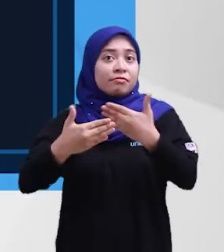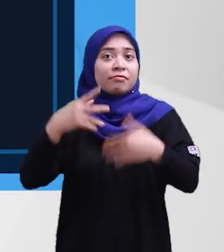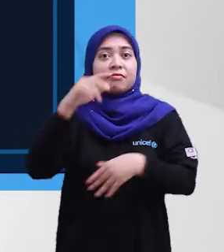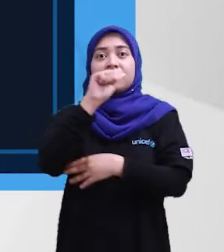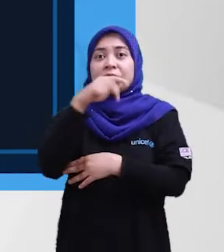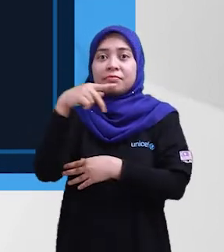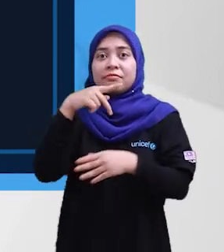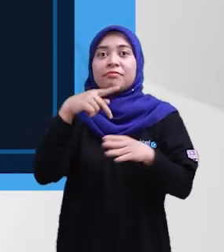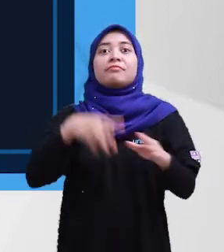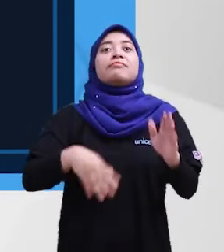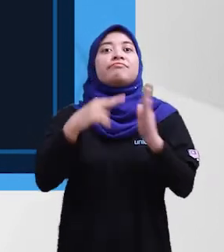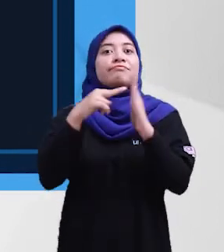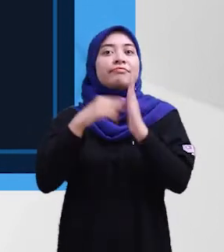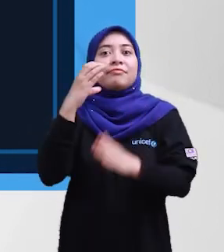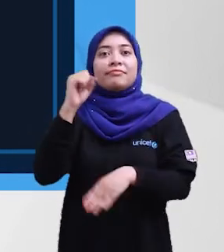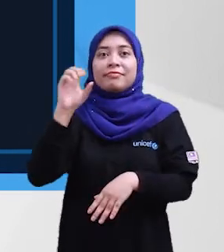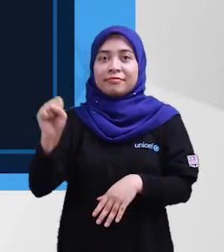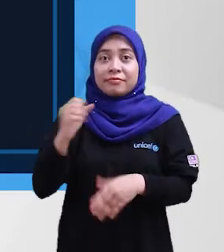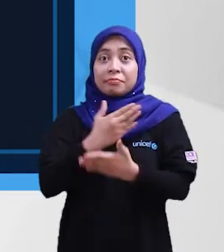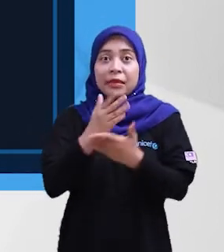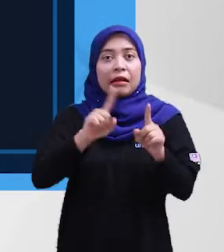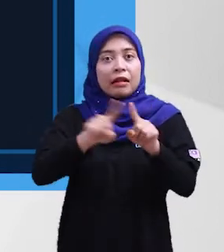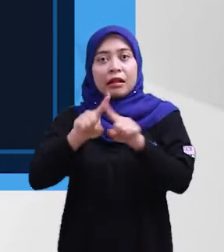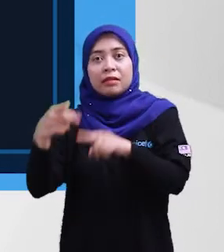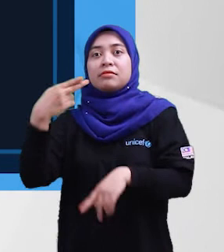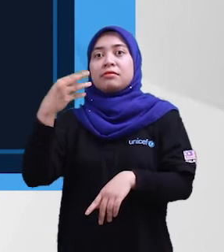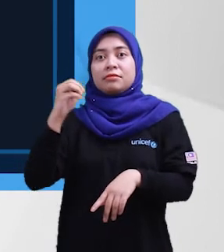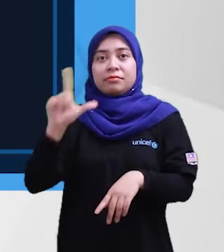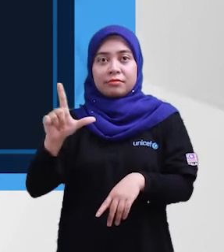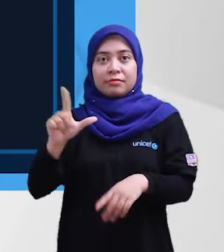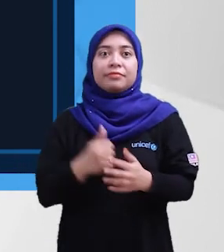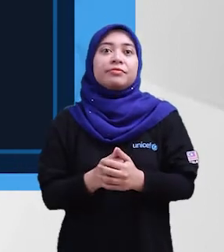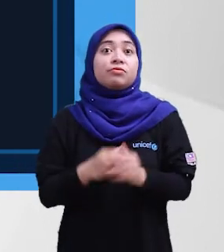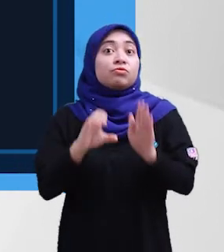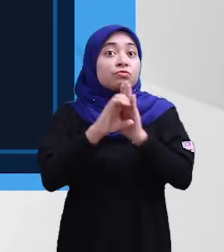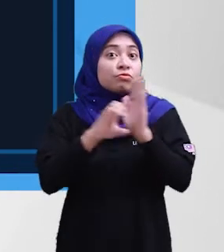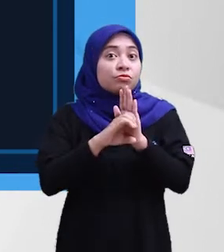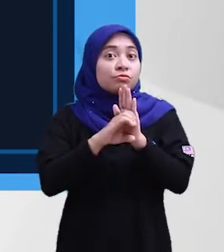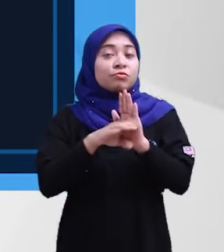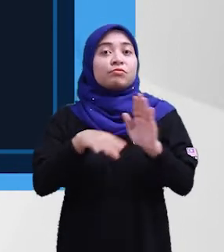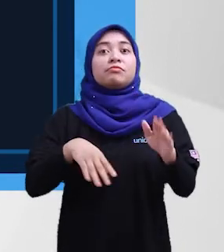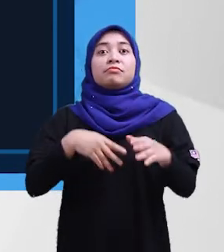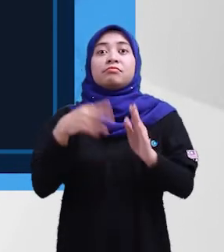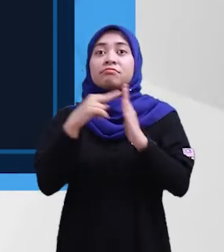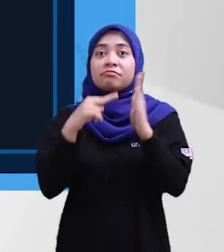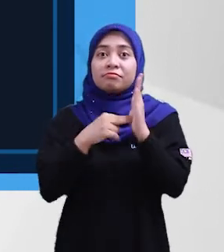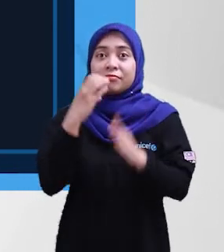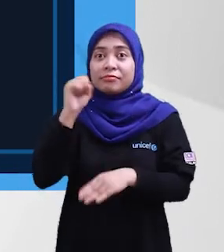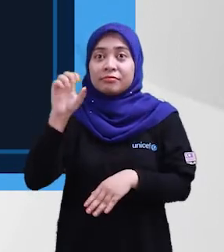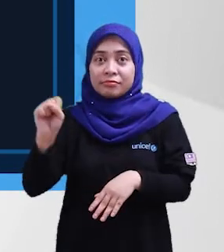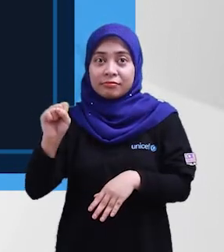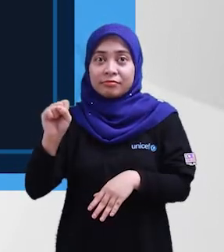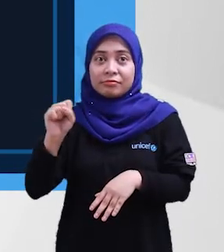memproses dan mengaplikasikan peraturan CSS kepada bahagian yang berlainan dalam HTML. Ini adalah contoh peraturan